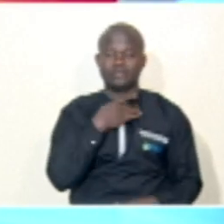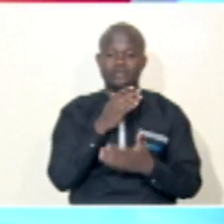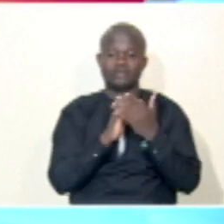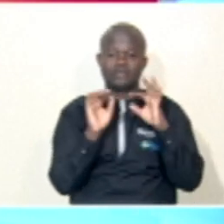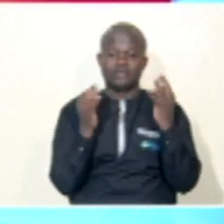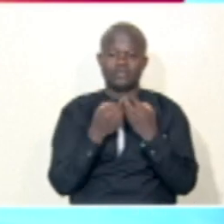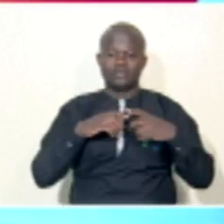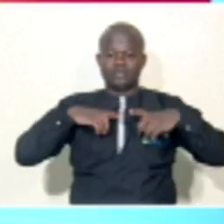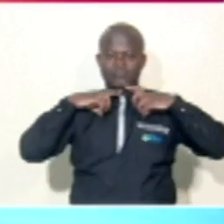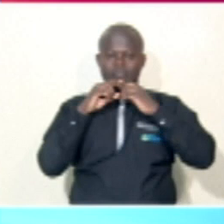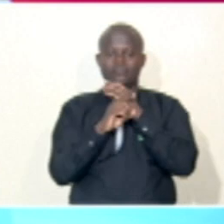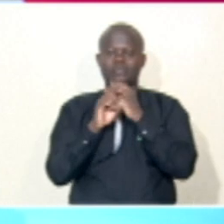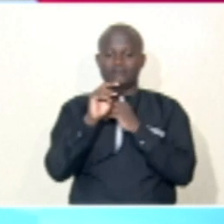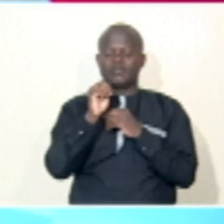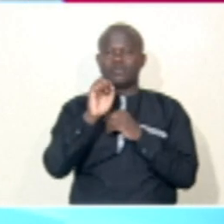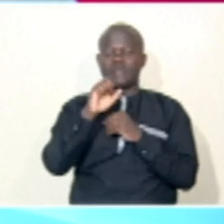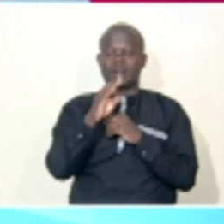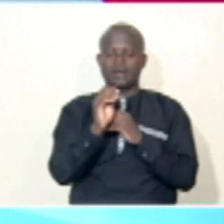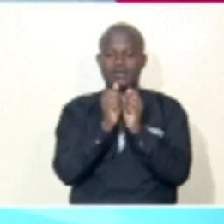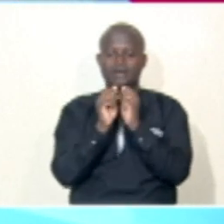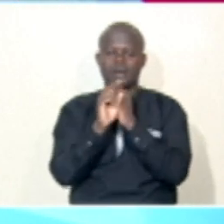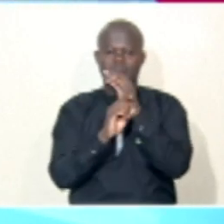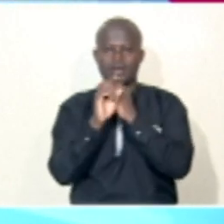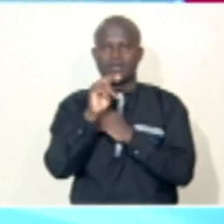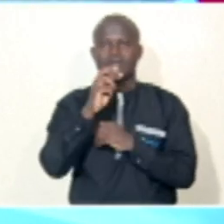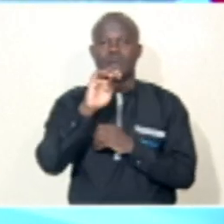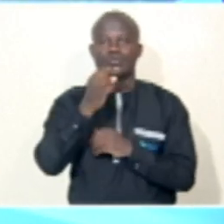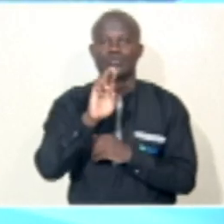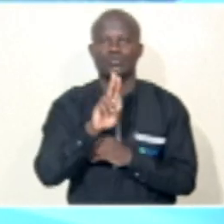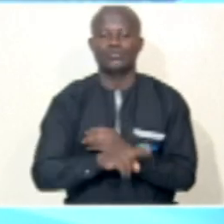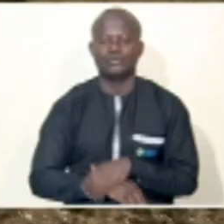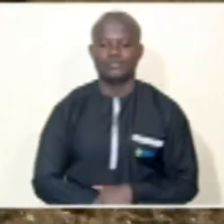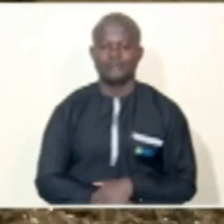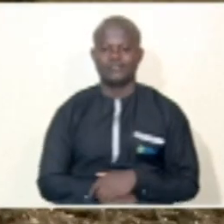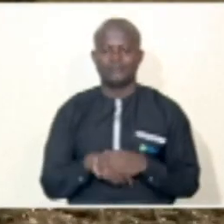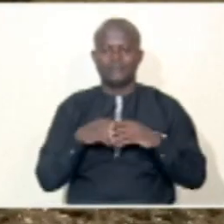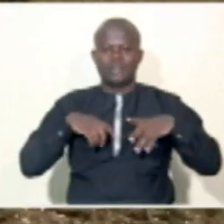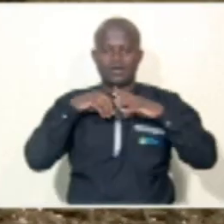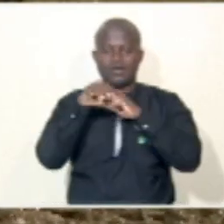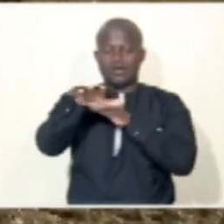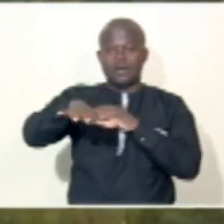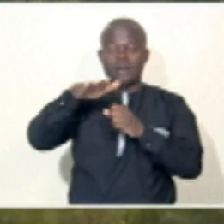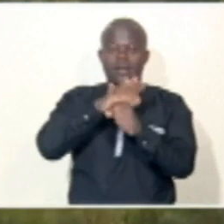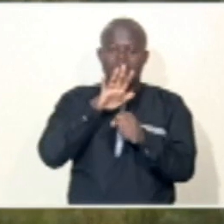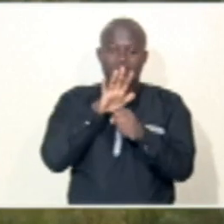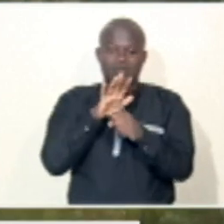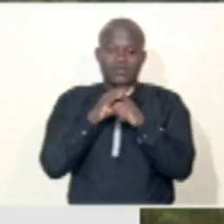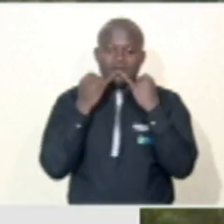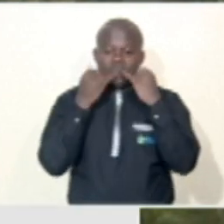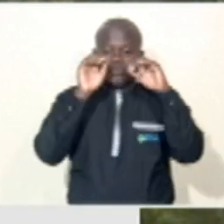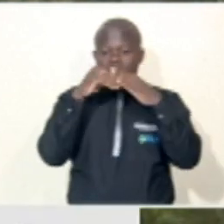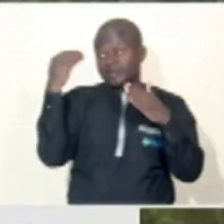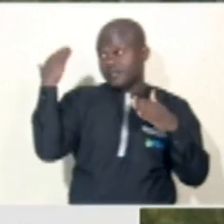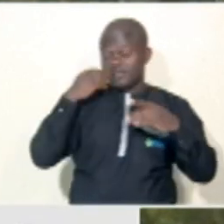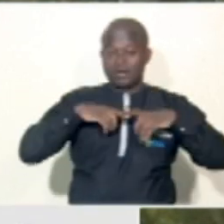mu karere ka Nyamagabe ndetse n'akarere ka Nyaruguru Abatuye muri aka gace abenshi bakubwira ko bari batuye